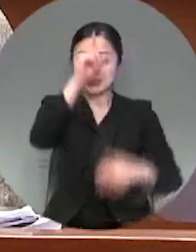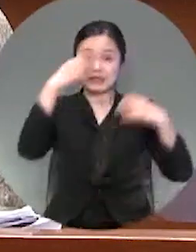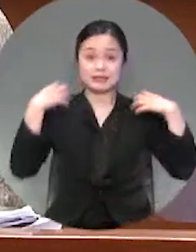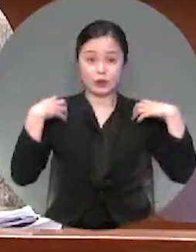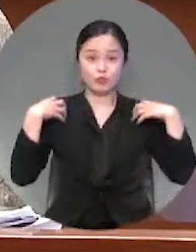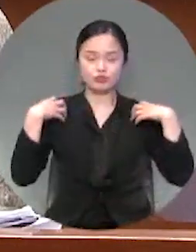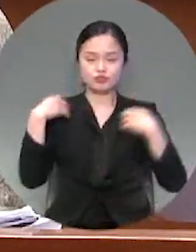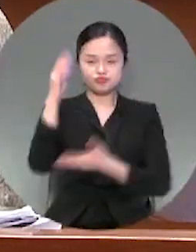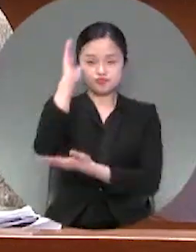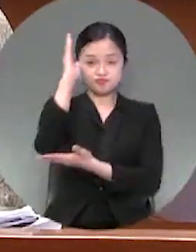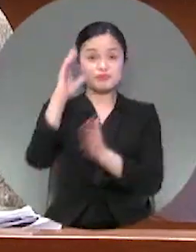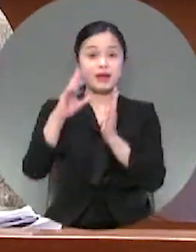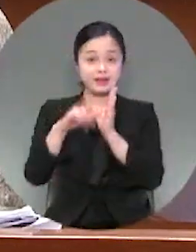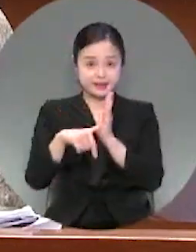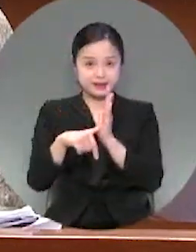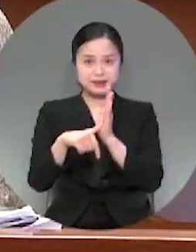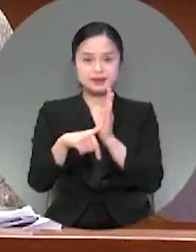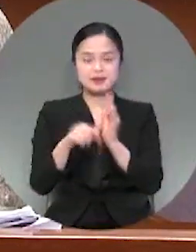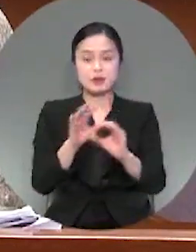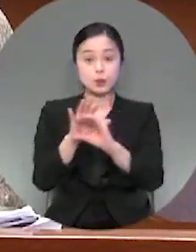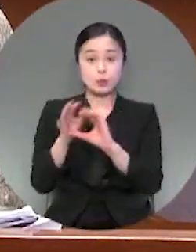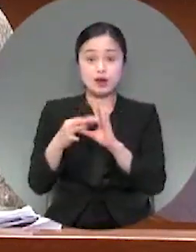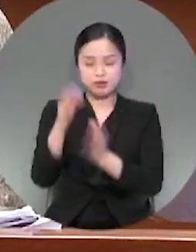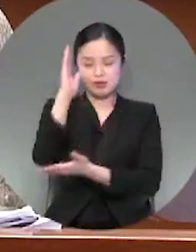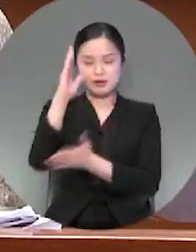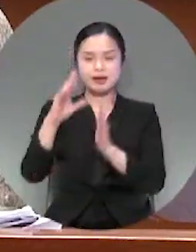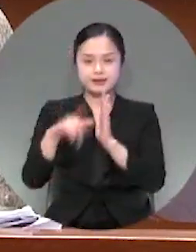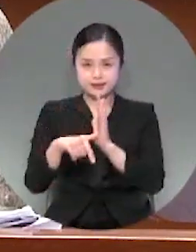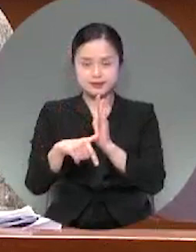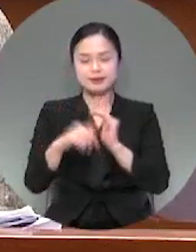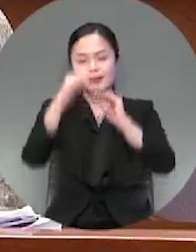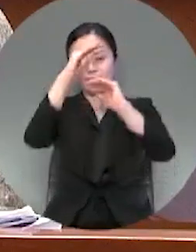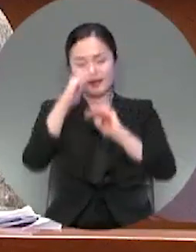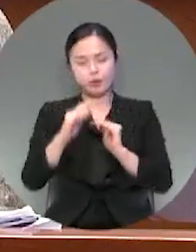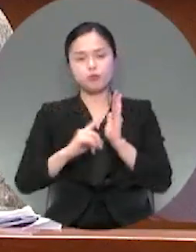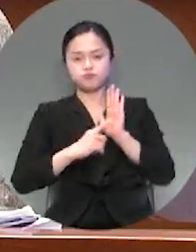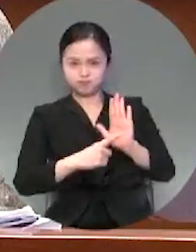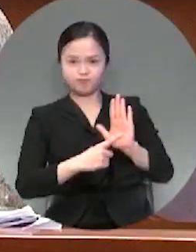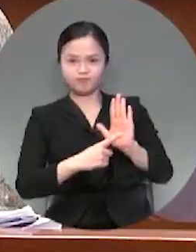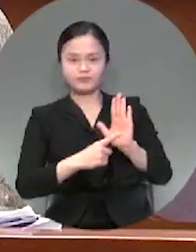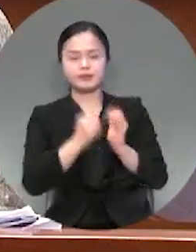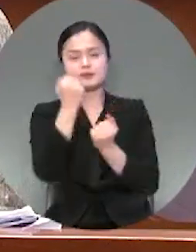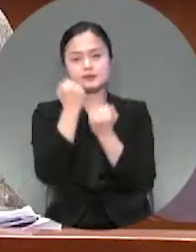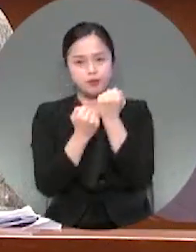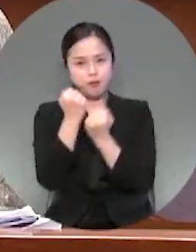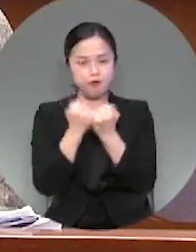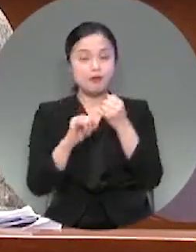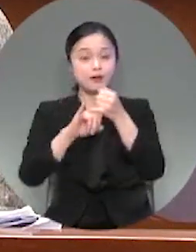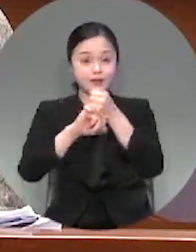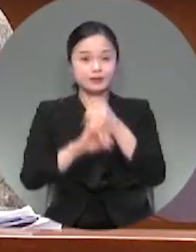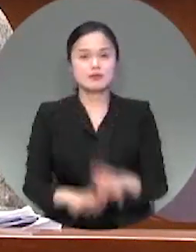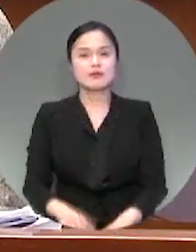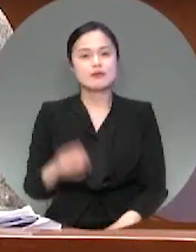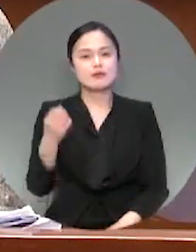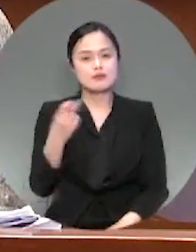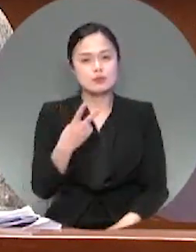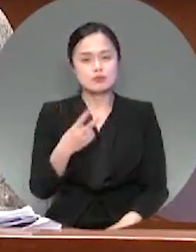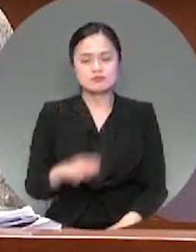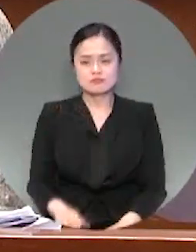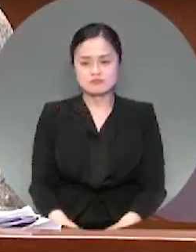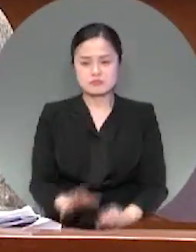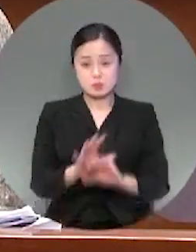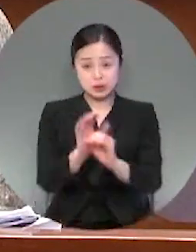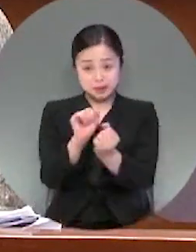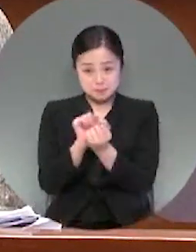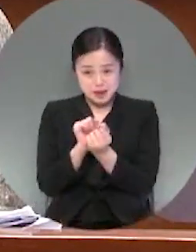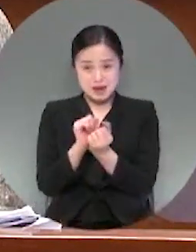그리고 그 확진자 안내문을 좀 더 상세하게 정리해서 본인의 위험도에 따른 행동 수칙 이런 부분들을 좀